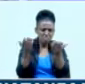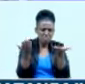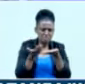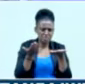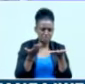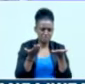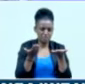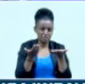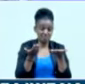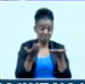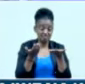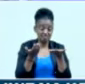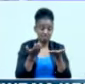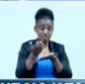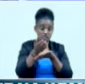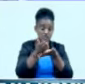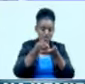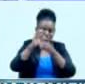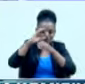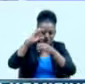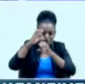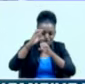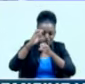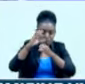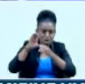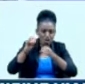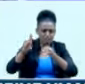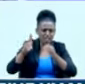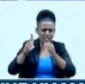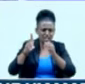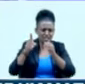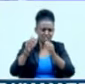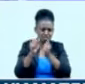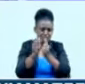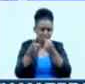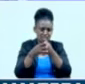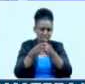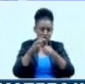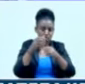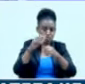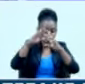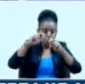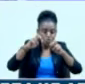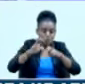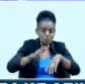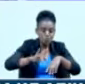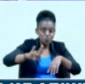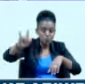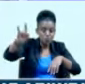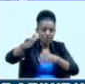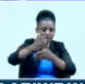gihagaze, hari abo twasuzumye ubu burwayi bafite ingendo hanze kandi bisabwa ko bagomba kwisuzumisha, hari